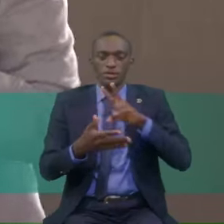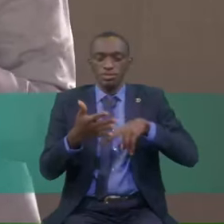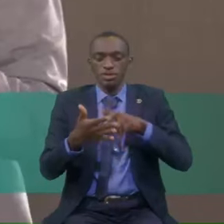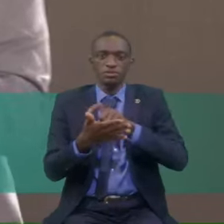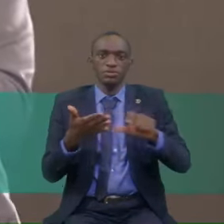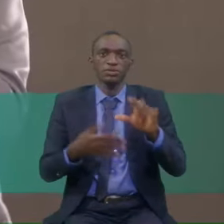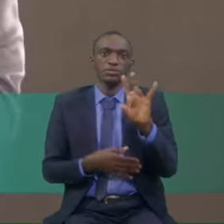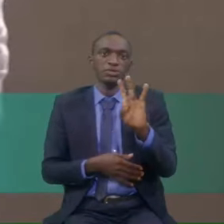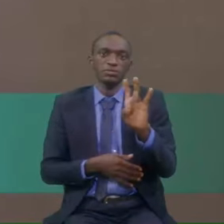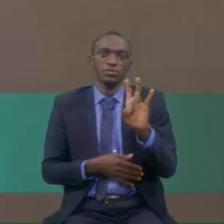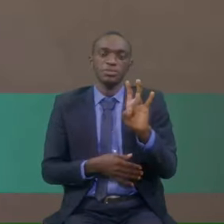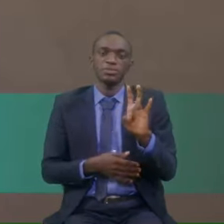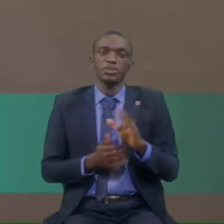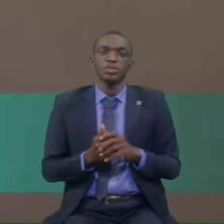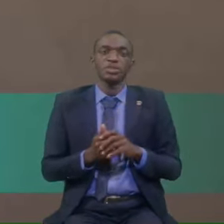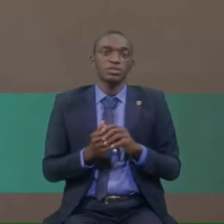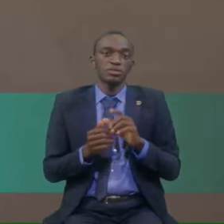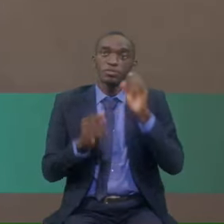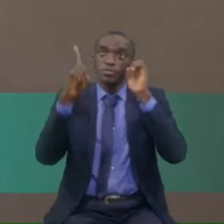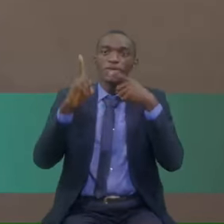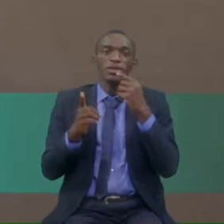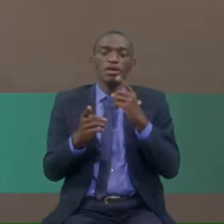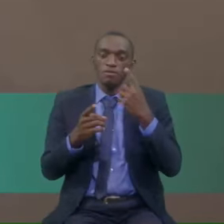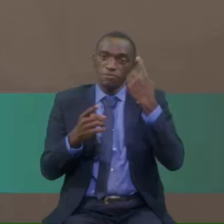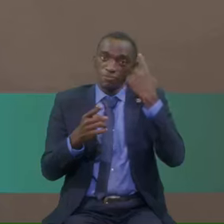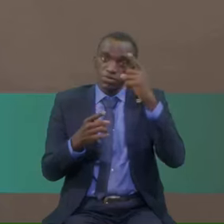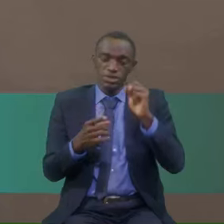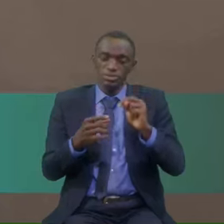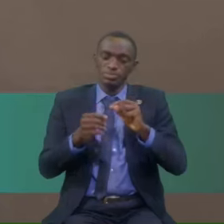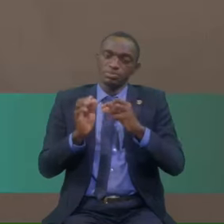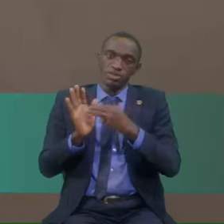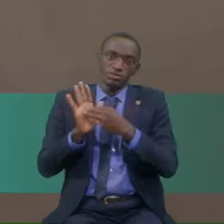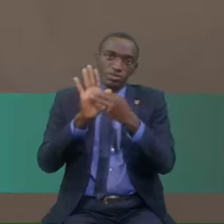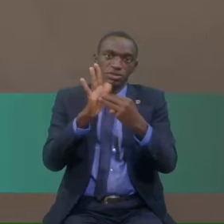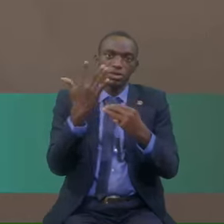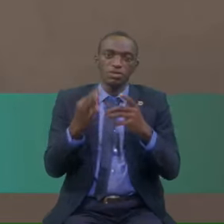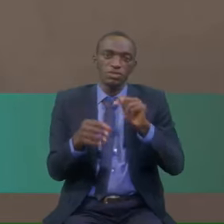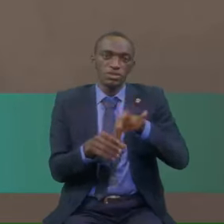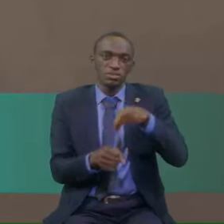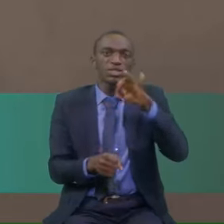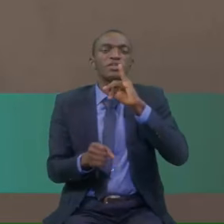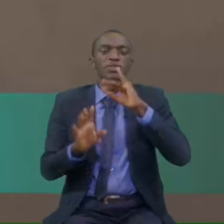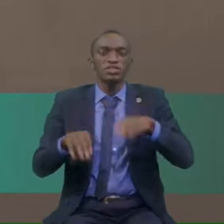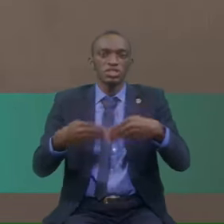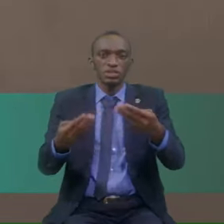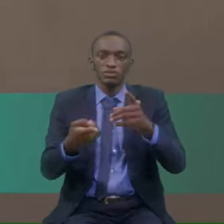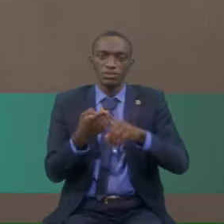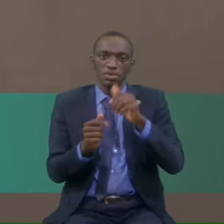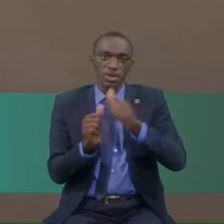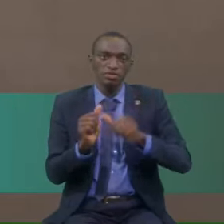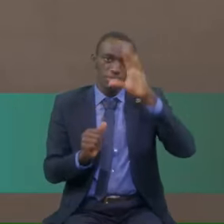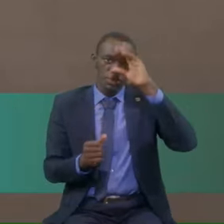verset 7. 1 Corinthiens 12, 7. Or, à chacun, la manifestation de l'Esprit est donnée pour